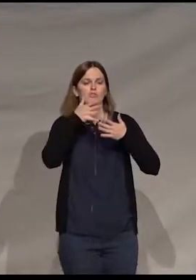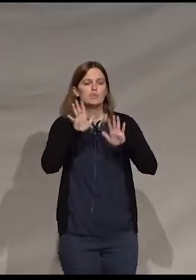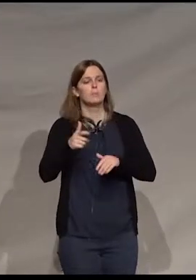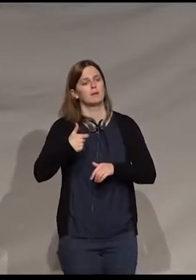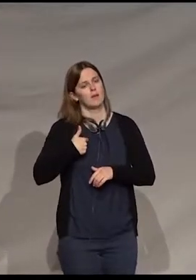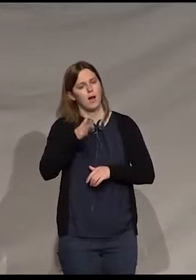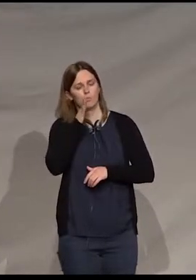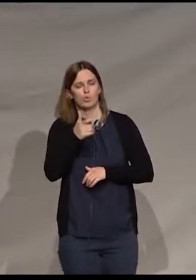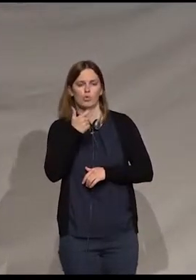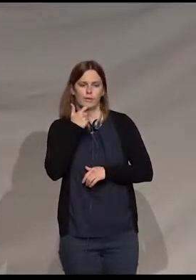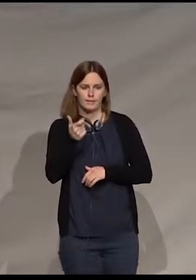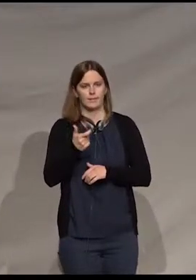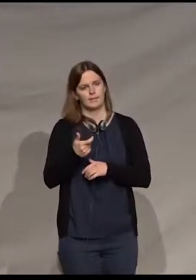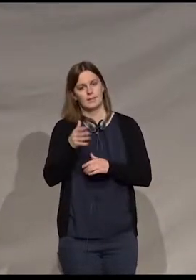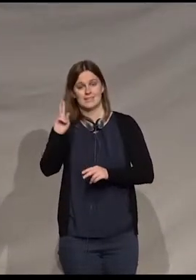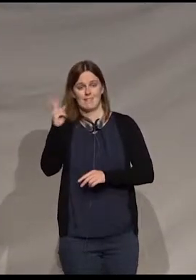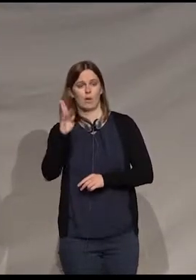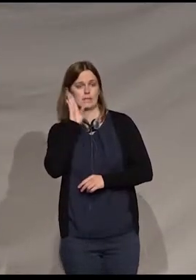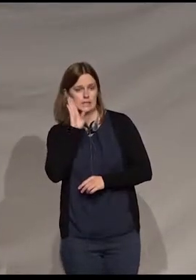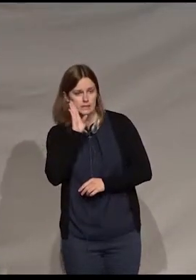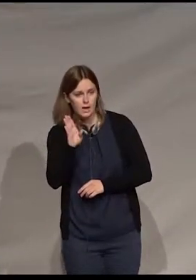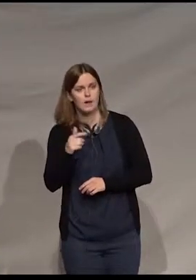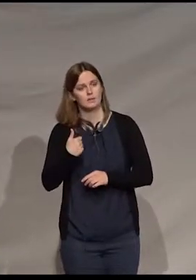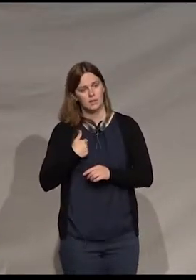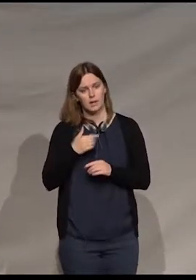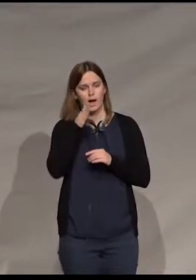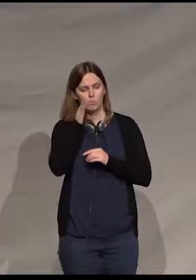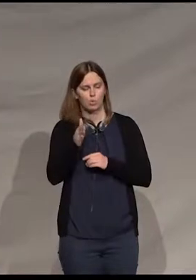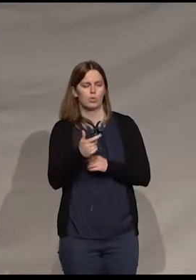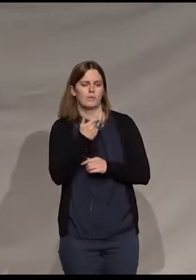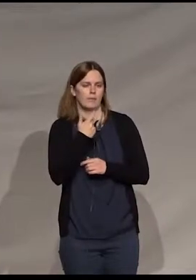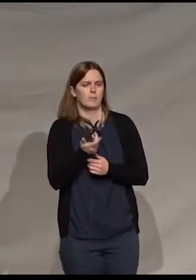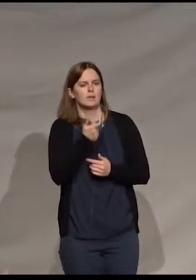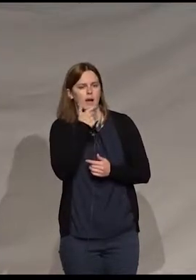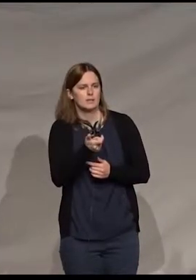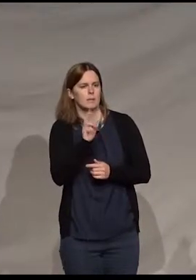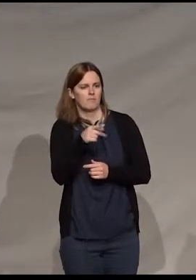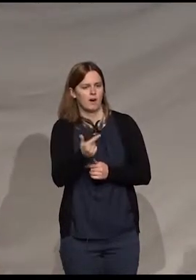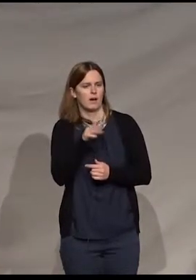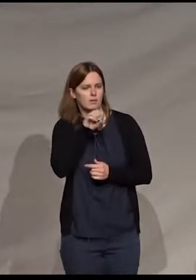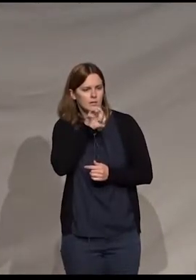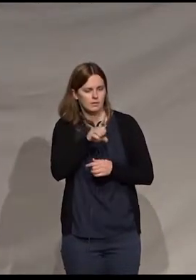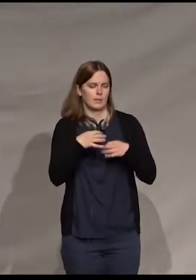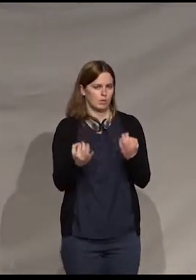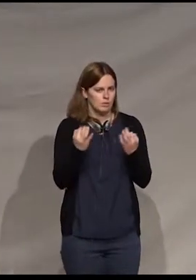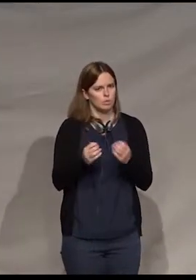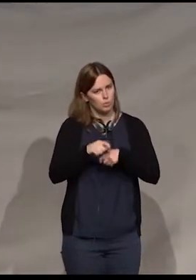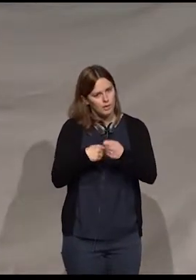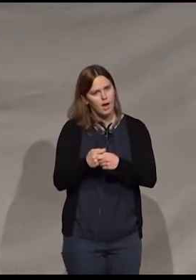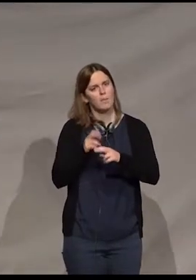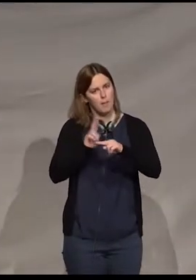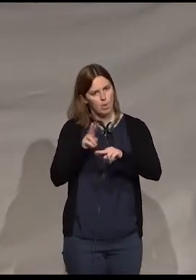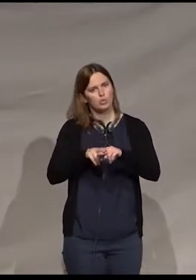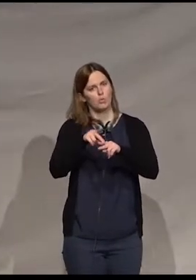je chytrá asistence, to je podpora péče, naše snaha pomoci maminkám, babičkám, taťkům, dědečkům, zdravotnickému personálu